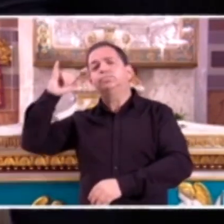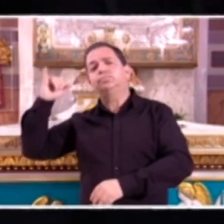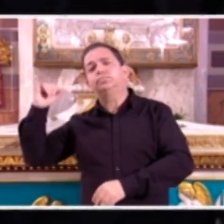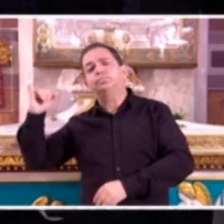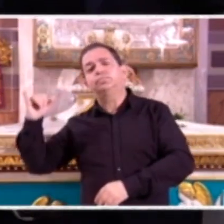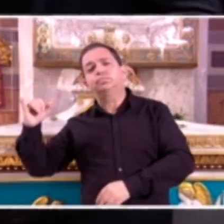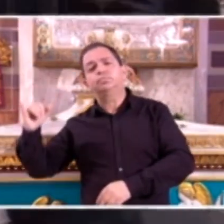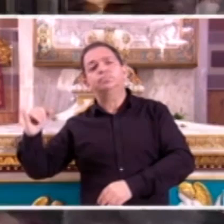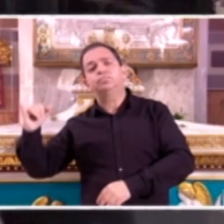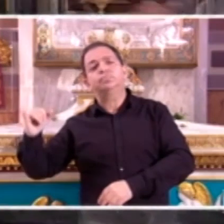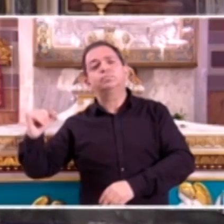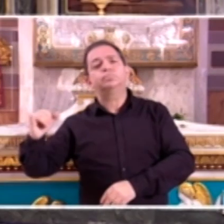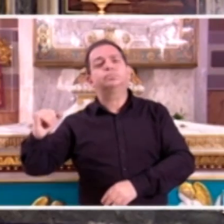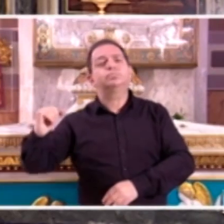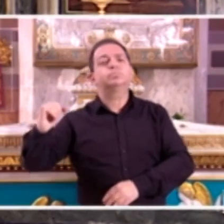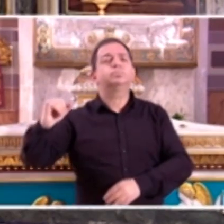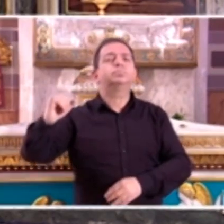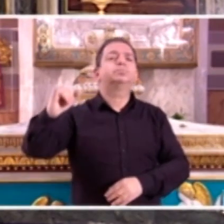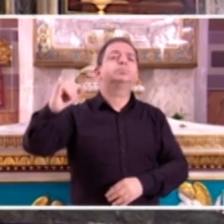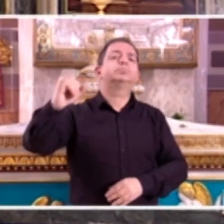αιώνας των